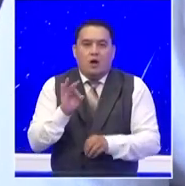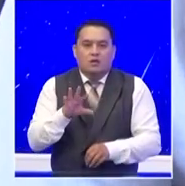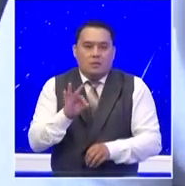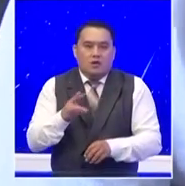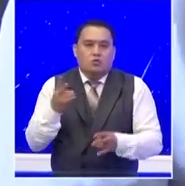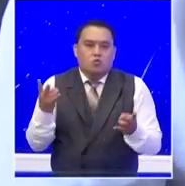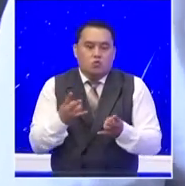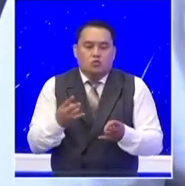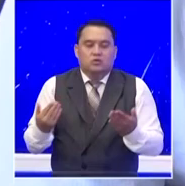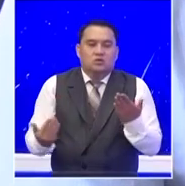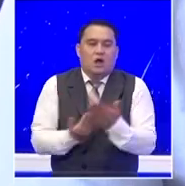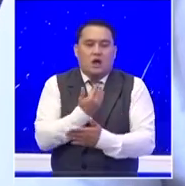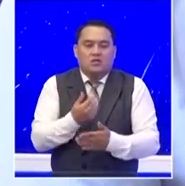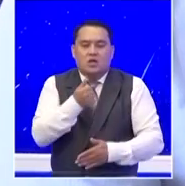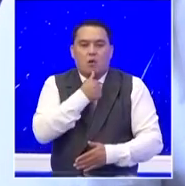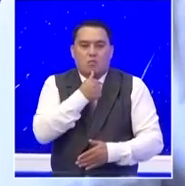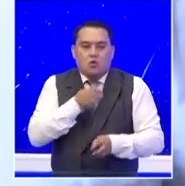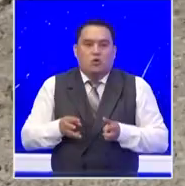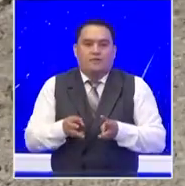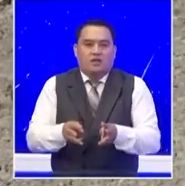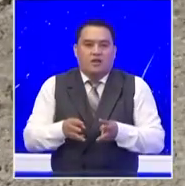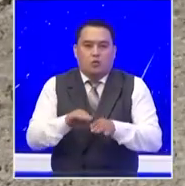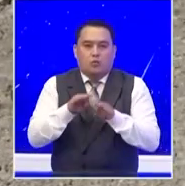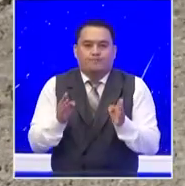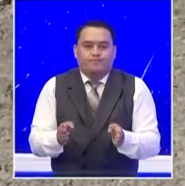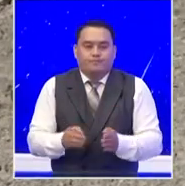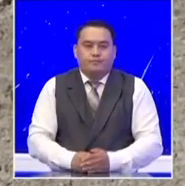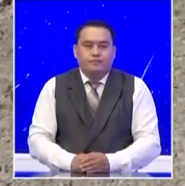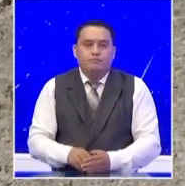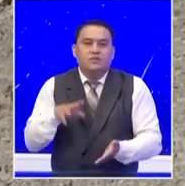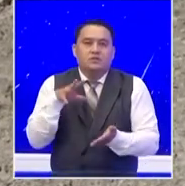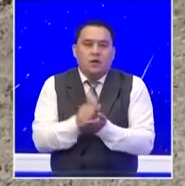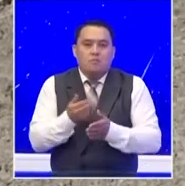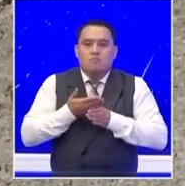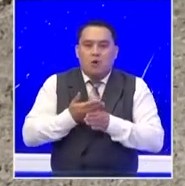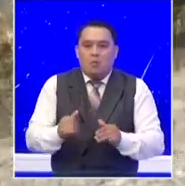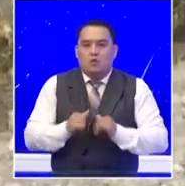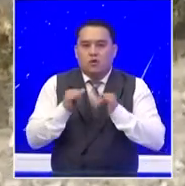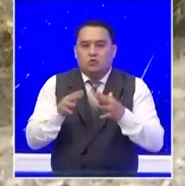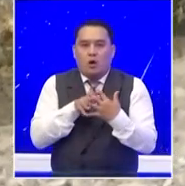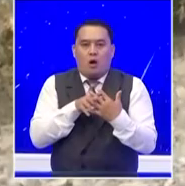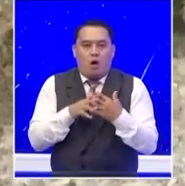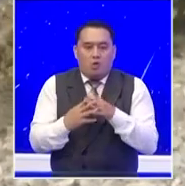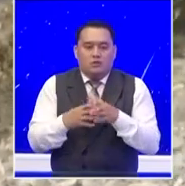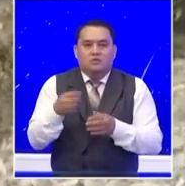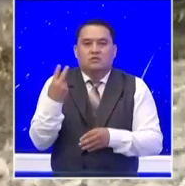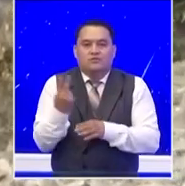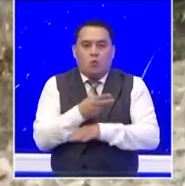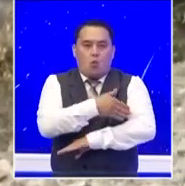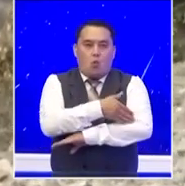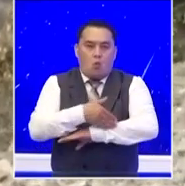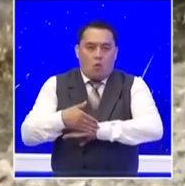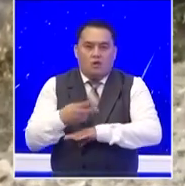сделать еще пробные запуски, испытать котельную. Дорожная карта занятости помогает развитию аулов. На двух центральных улицах